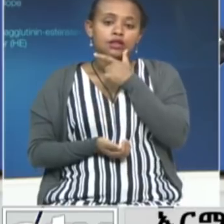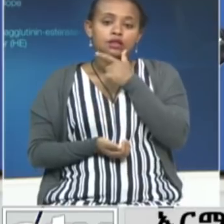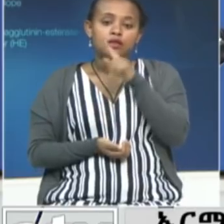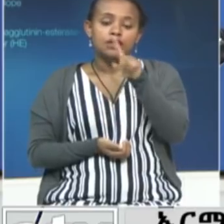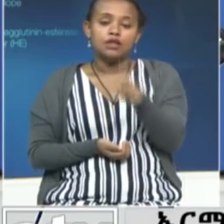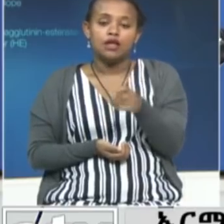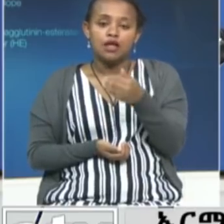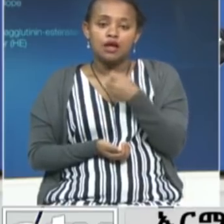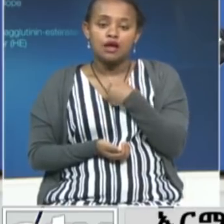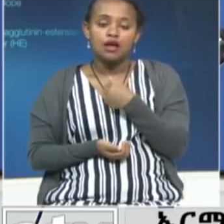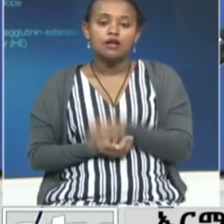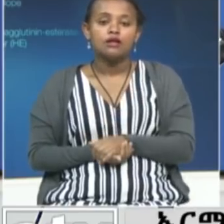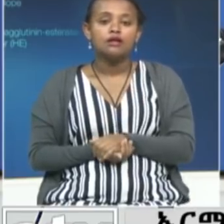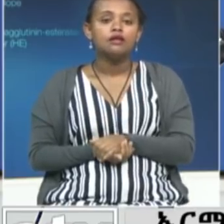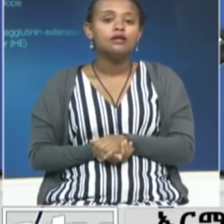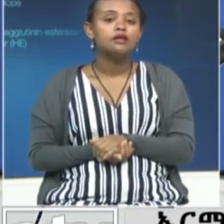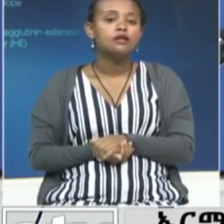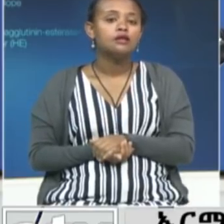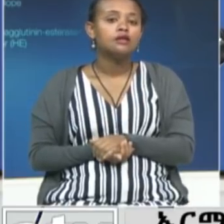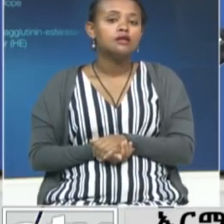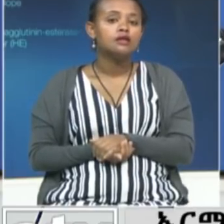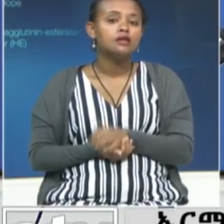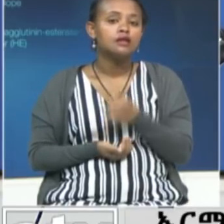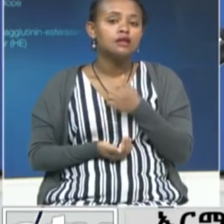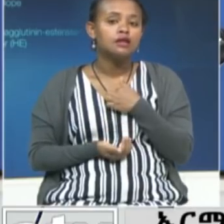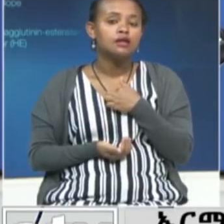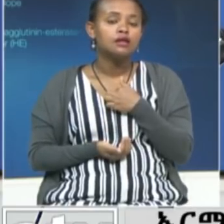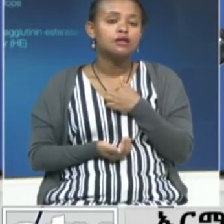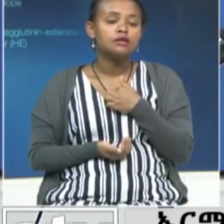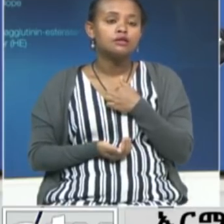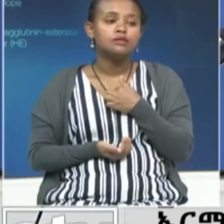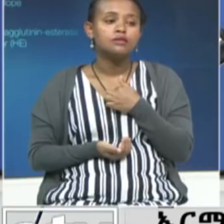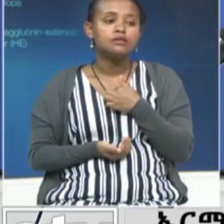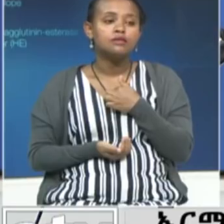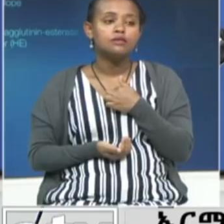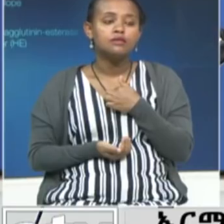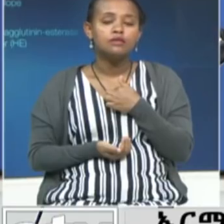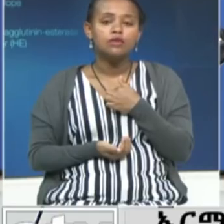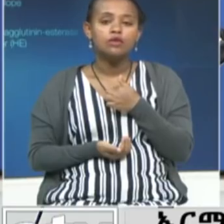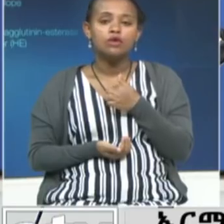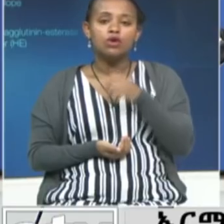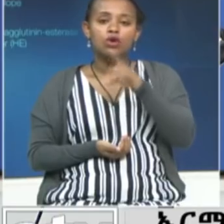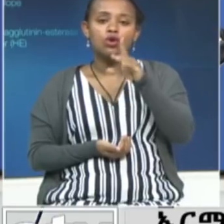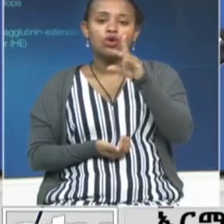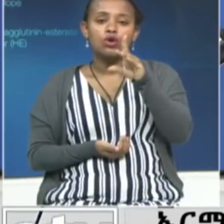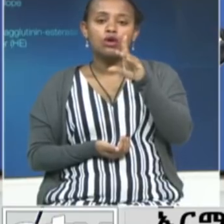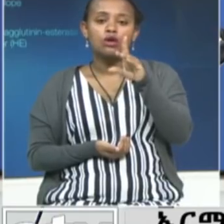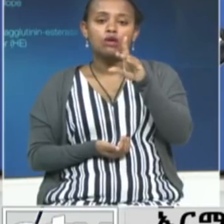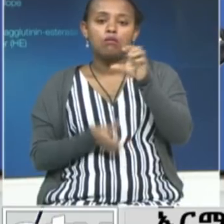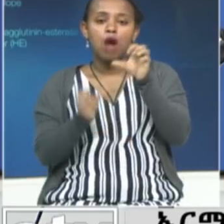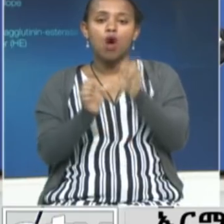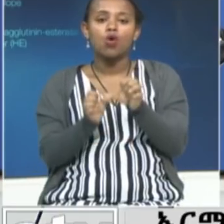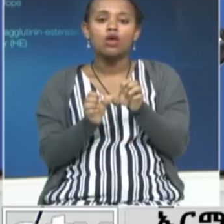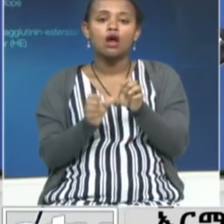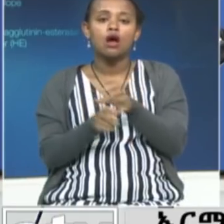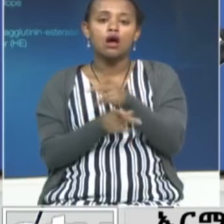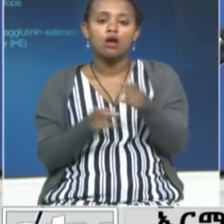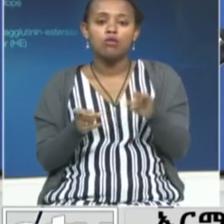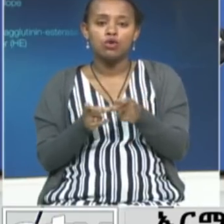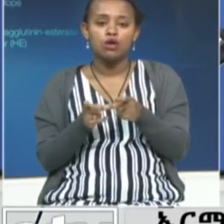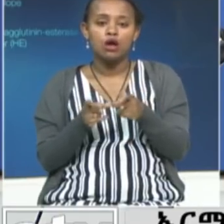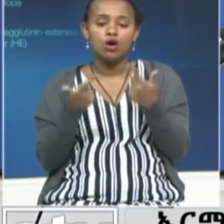ጥያቄ ማለት ትራቨል ሂስትሪ ነበረኝ አጋጣሚ እና ቀራንቲን ታይም እንትን ከማለት በፊት ነበረ የገባ ነው ማለት